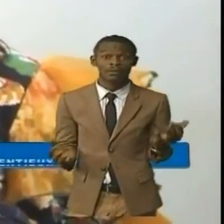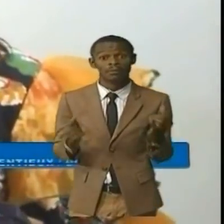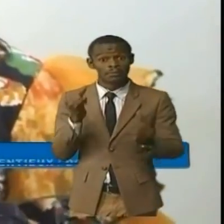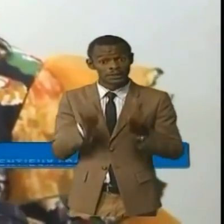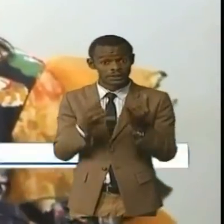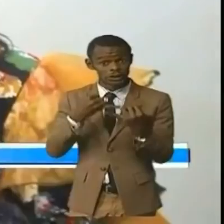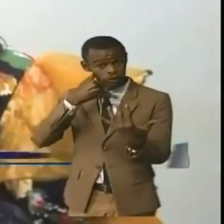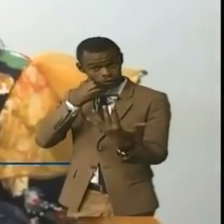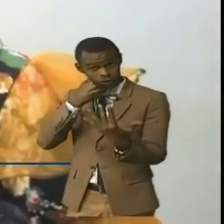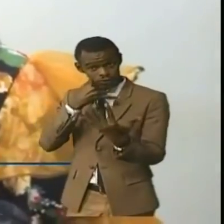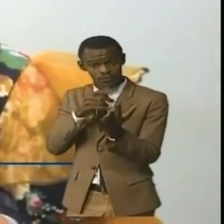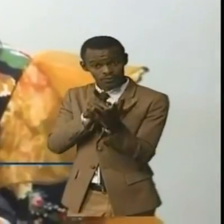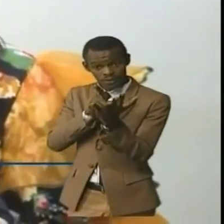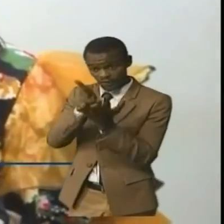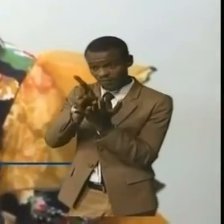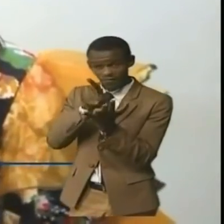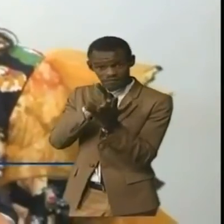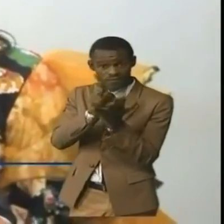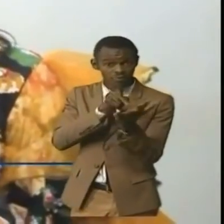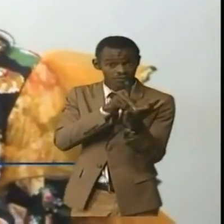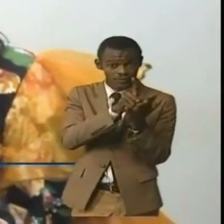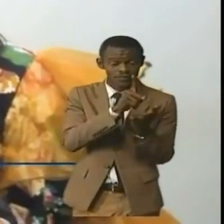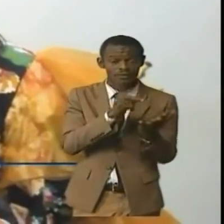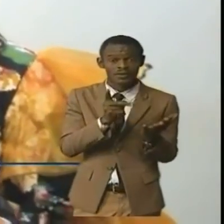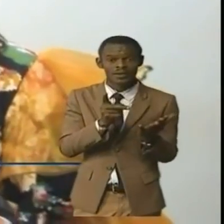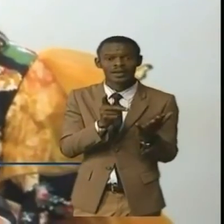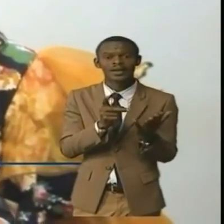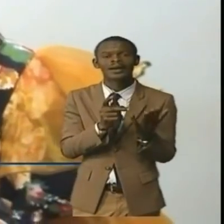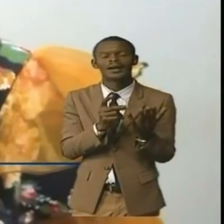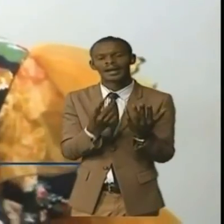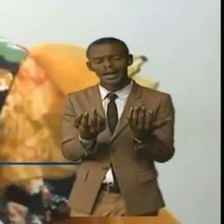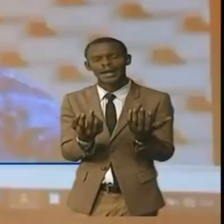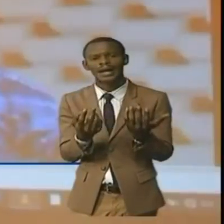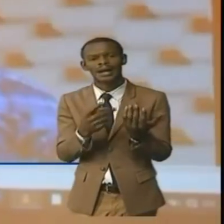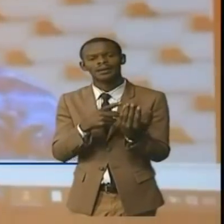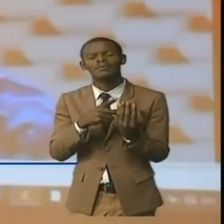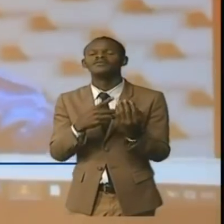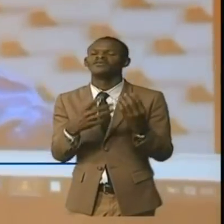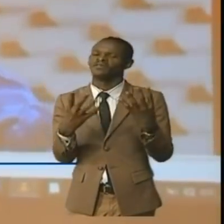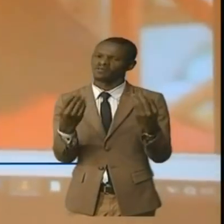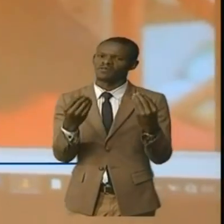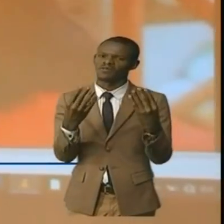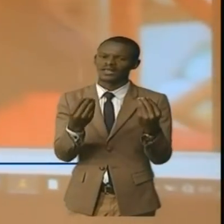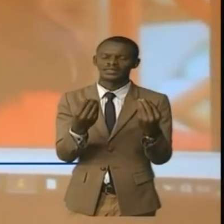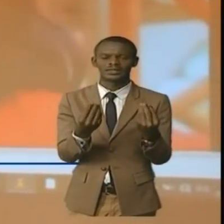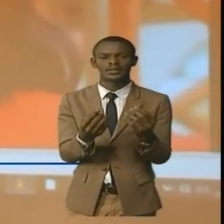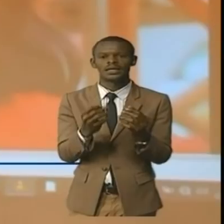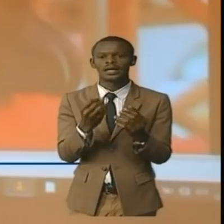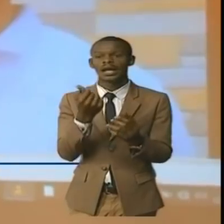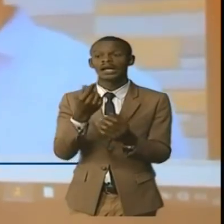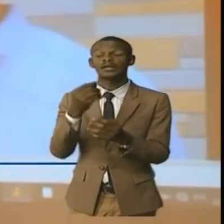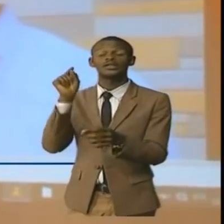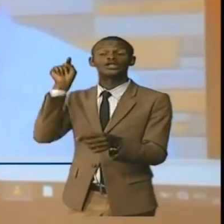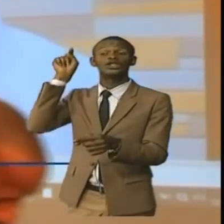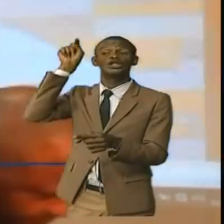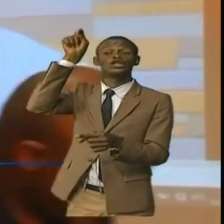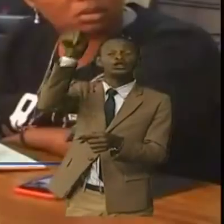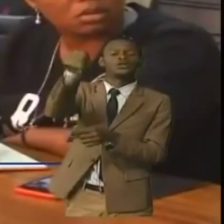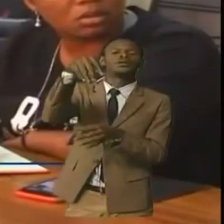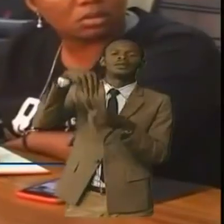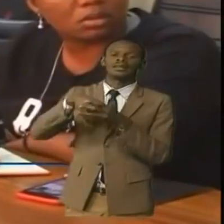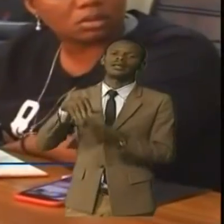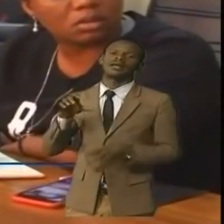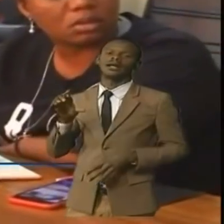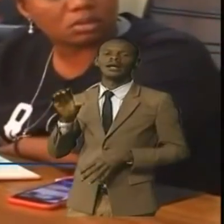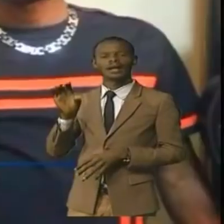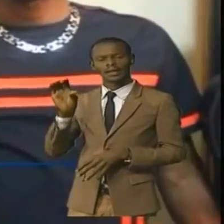nos propres agences. Et avec le POS, nous réduisons en fait la distance. Une vidéo du sport et sketch déjà préparée par la